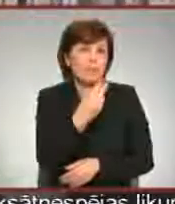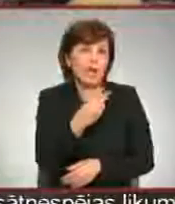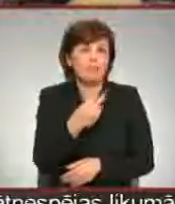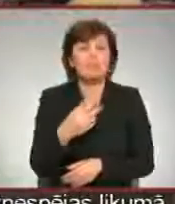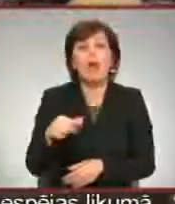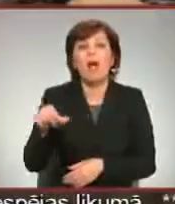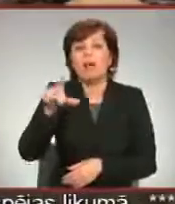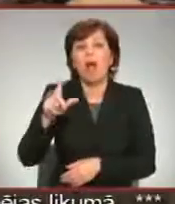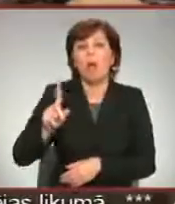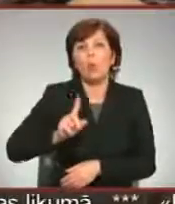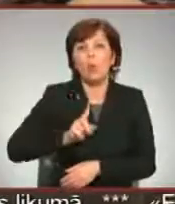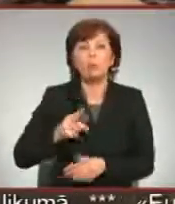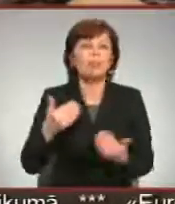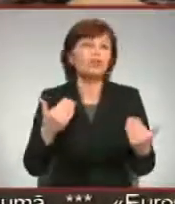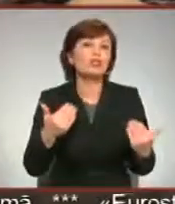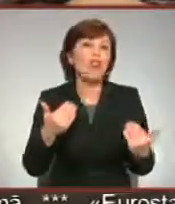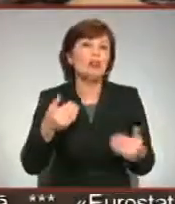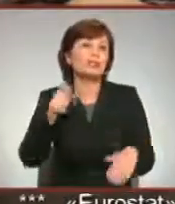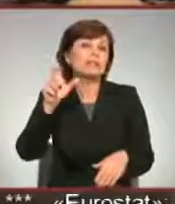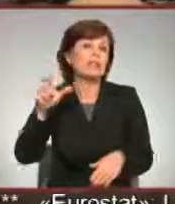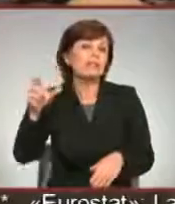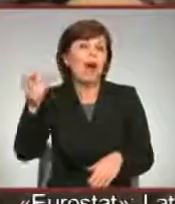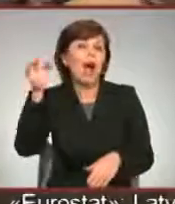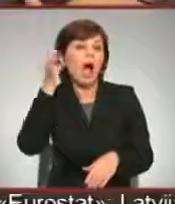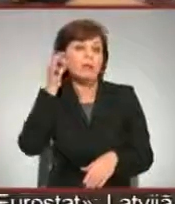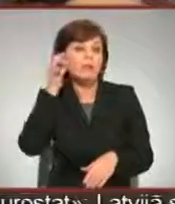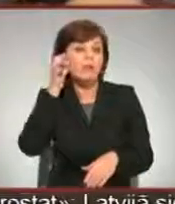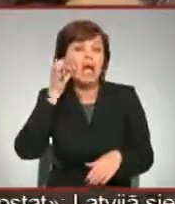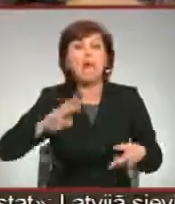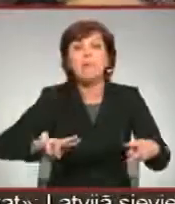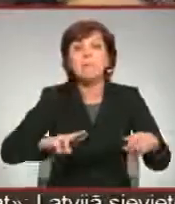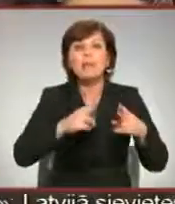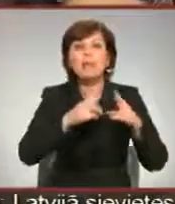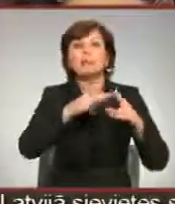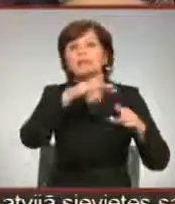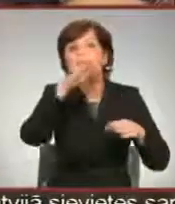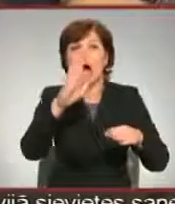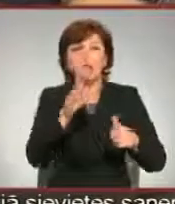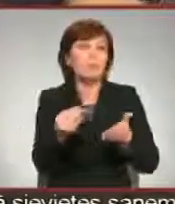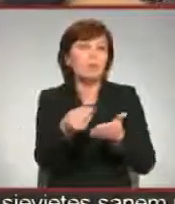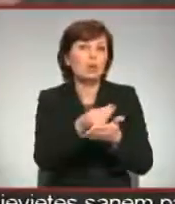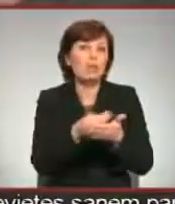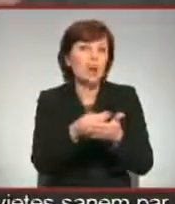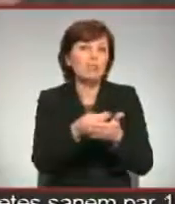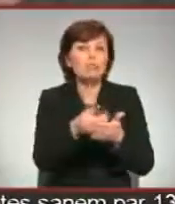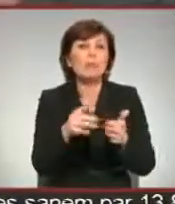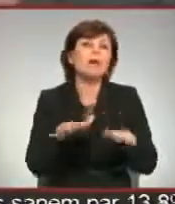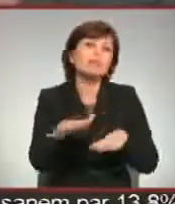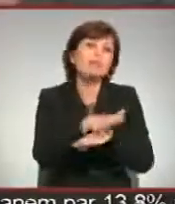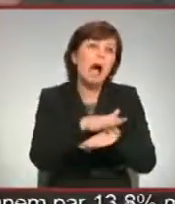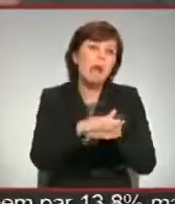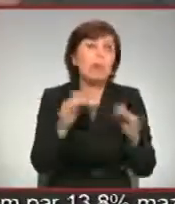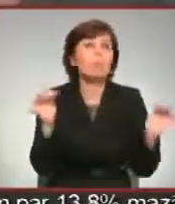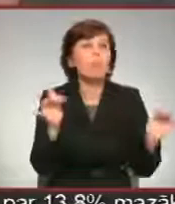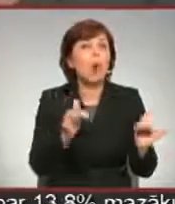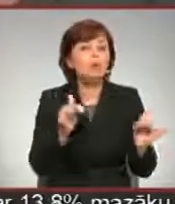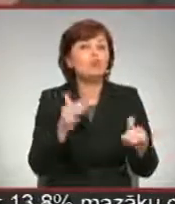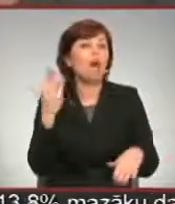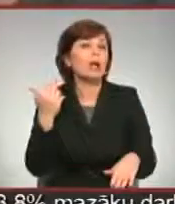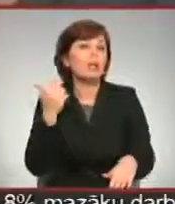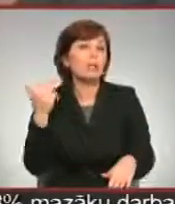uzmanība. Šodienas cilvēku atmiņās vēl ir laiks, kad pilskalns bijis nozīmīga sabiedrības pulcēšanās vieta, gan pagājušā gadsimta